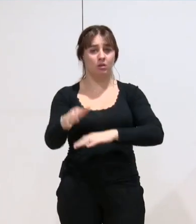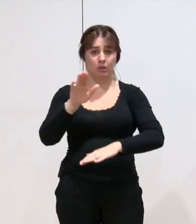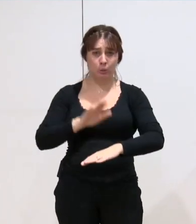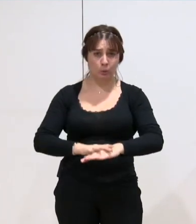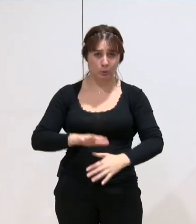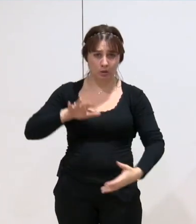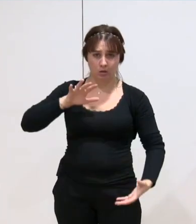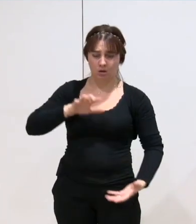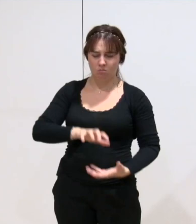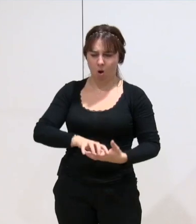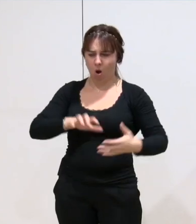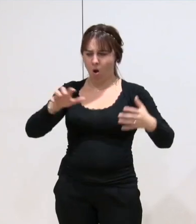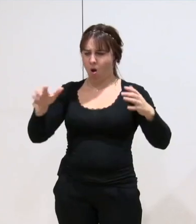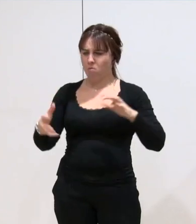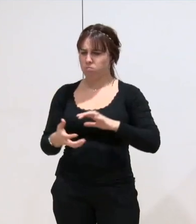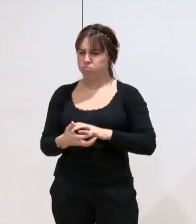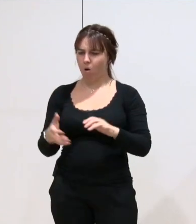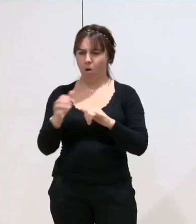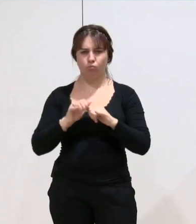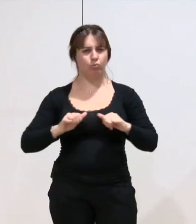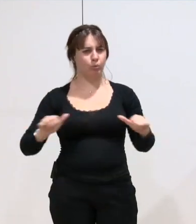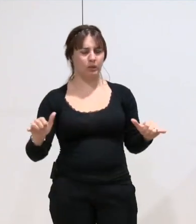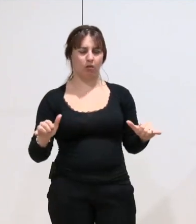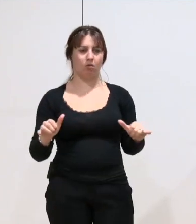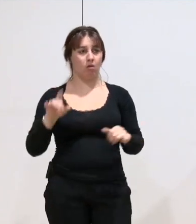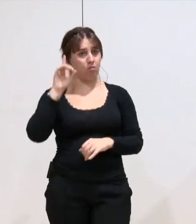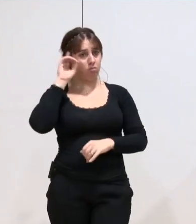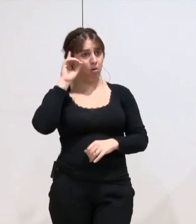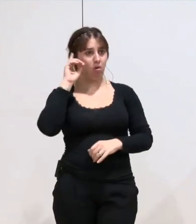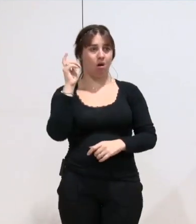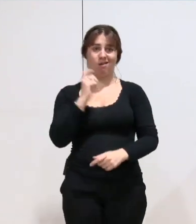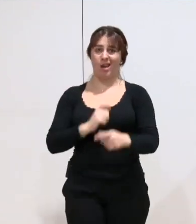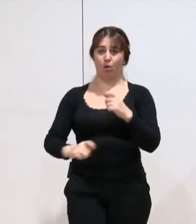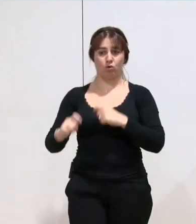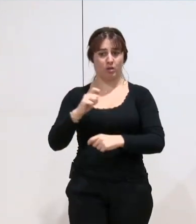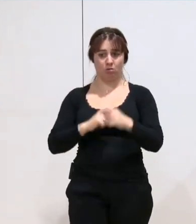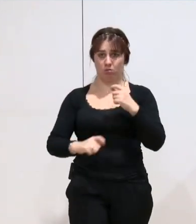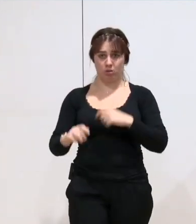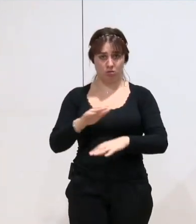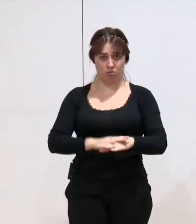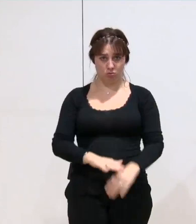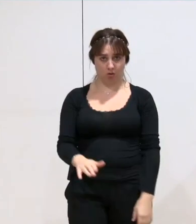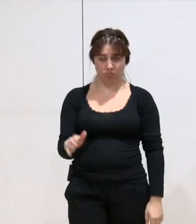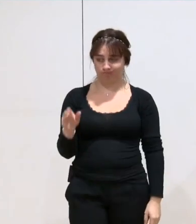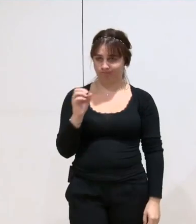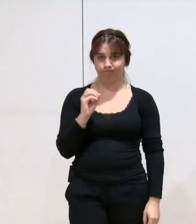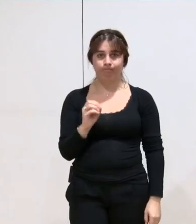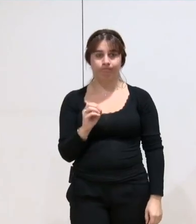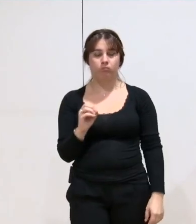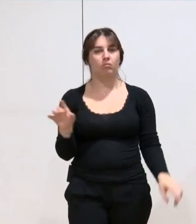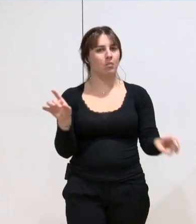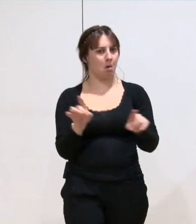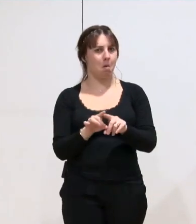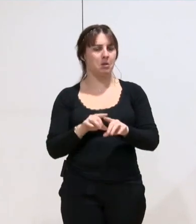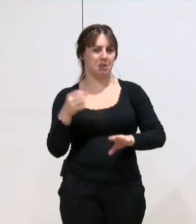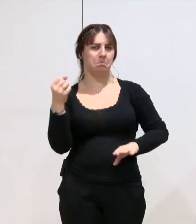gaz qui non seulement ne produisent pas d'économie, mais amènent de la complexité au